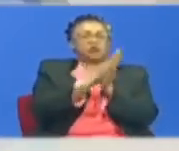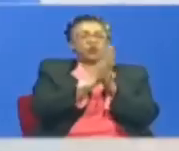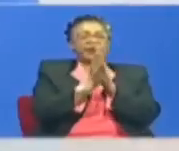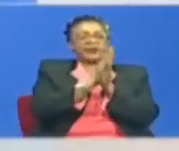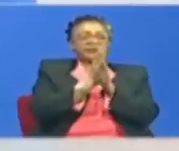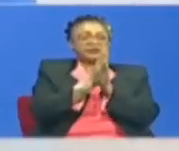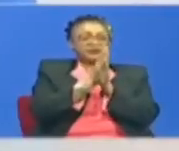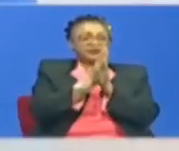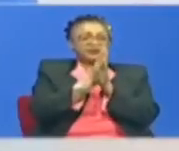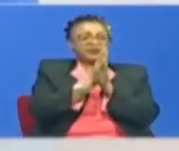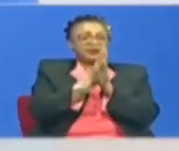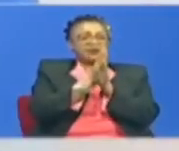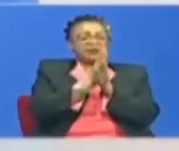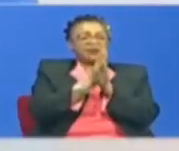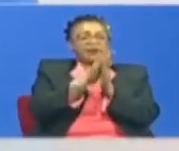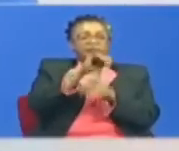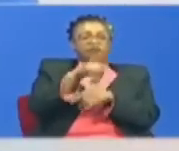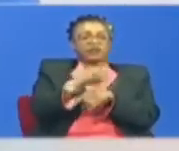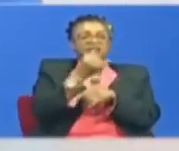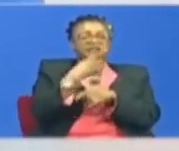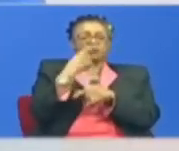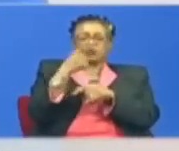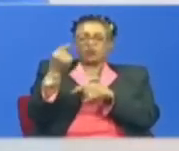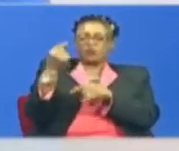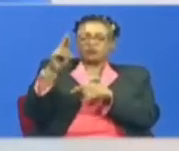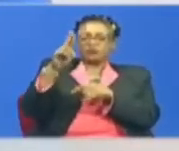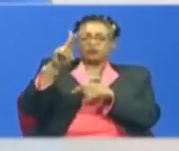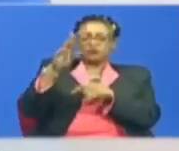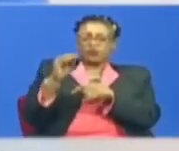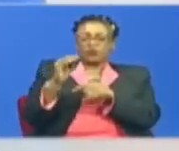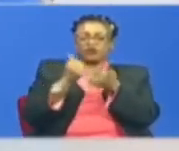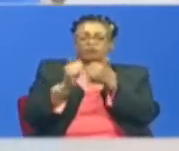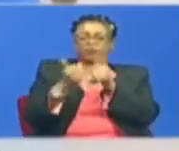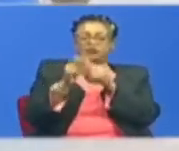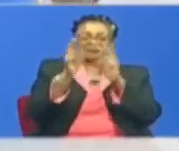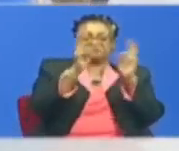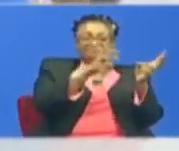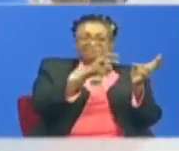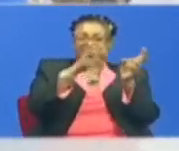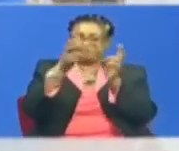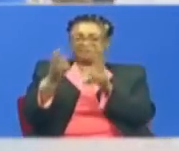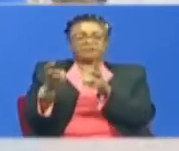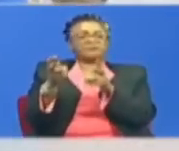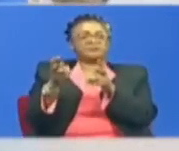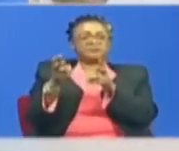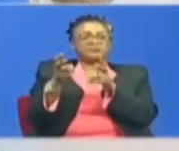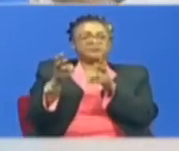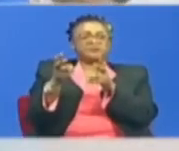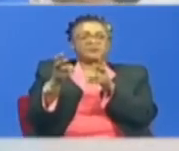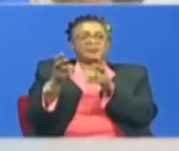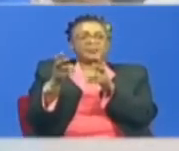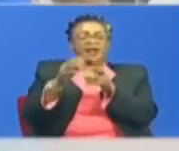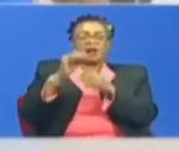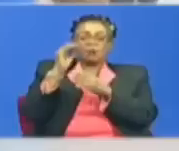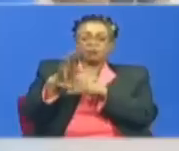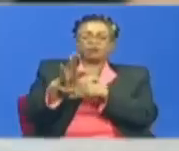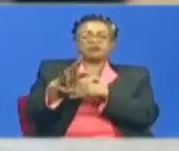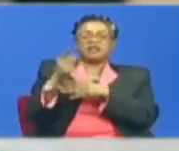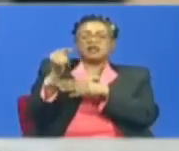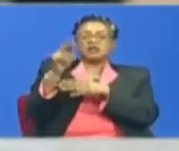coming the journalist huyo mwenye anashughulikia Tuko sports akachukua akaenda akatoa hiyo picha pale akaiweka kwa